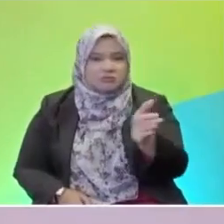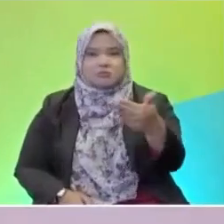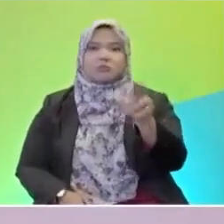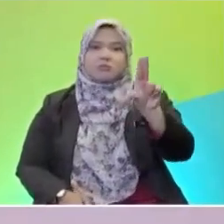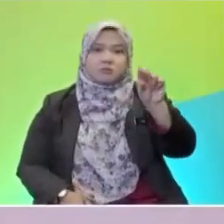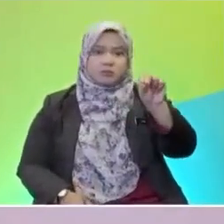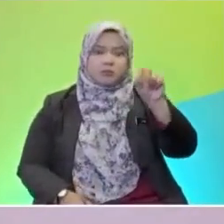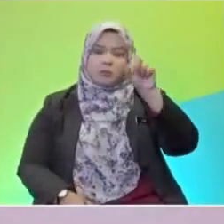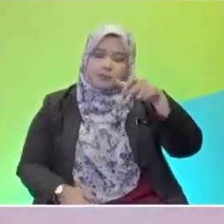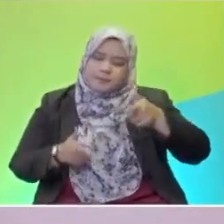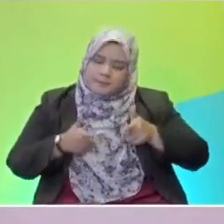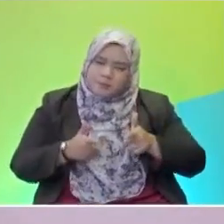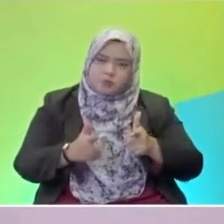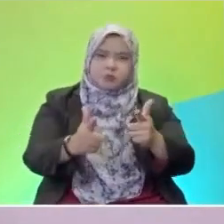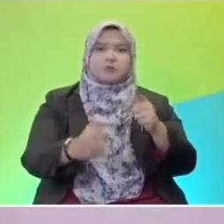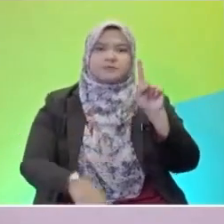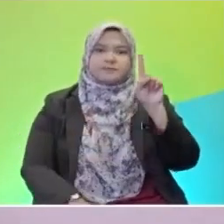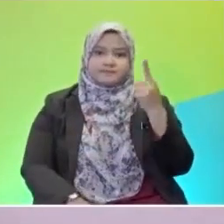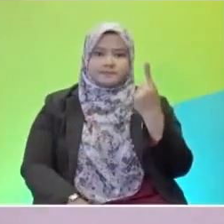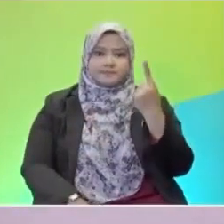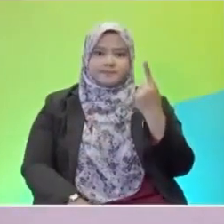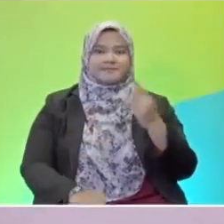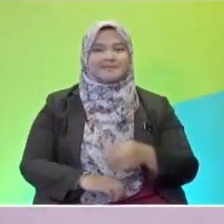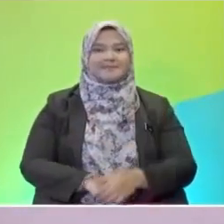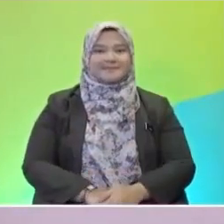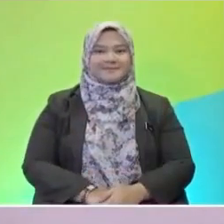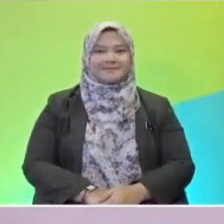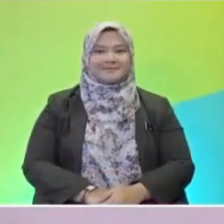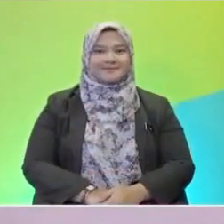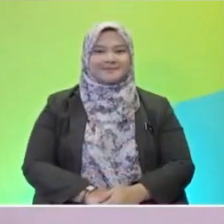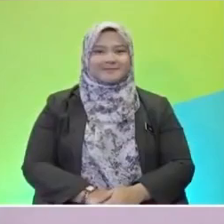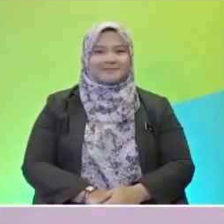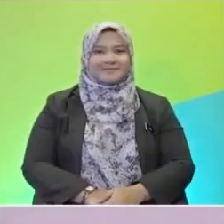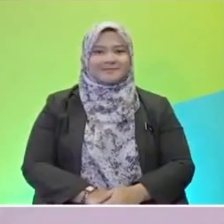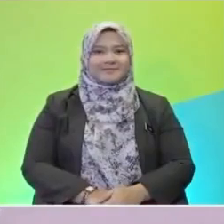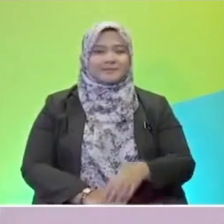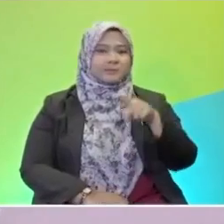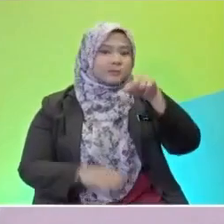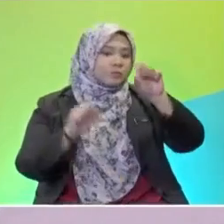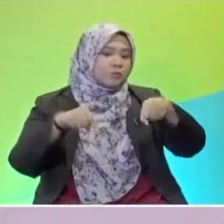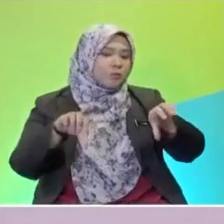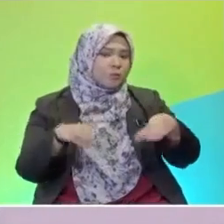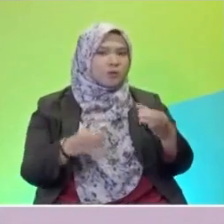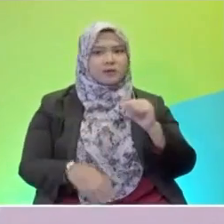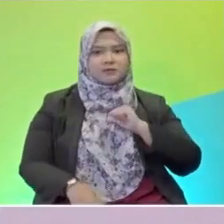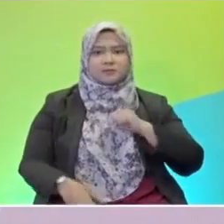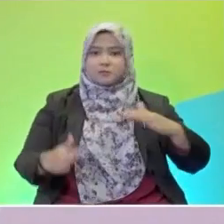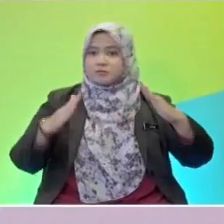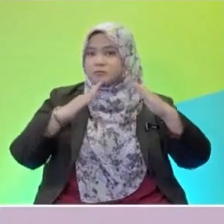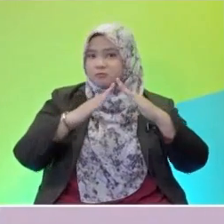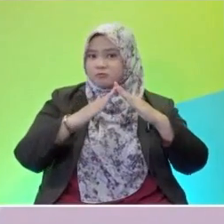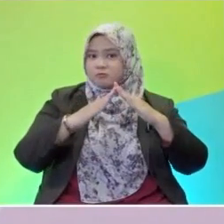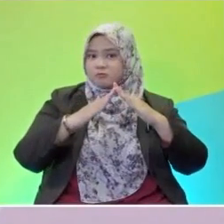dari segi biasanya memang kita tahu bila kita tahu cahaya itu bergerak lurus tapi meniru si